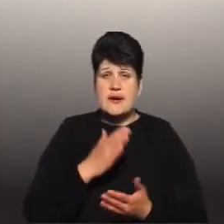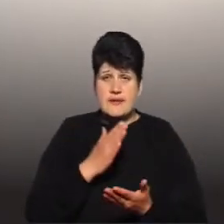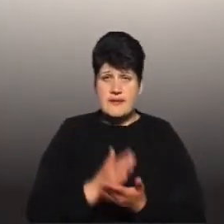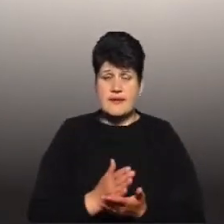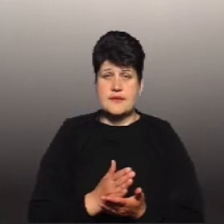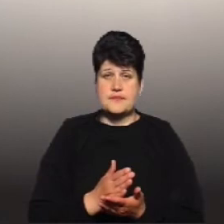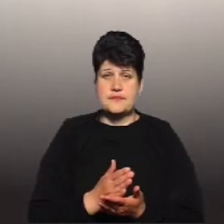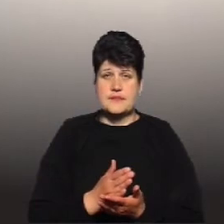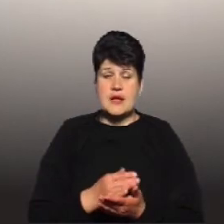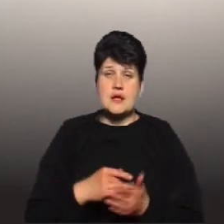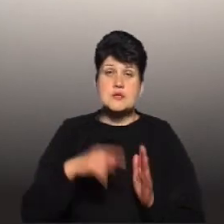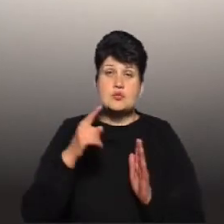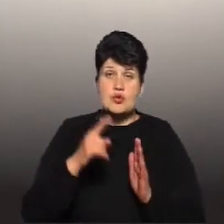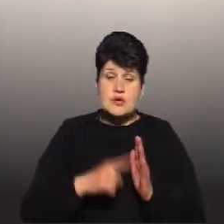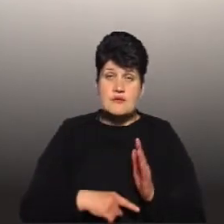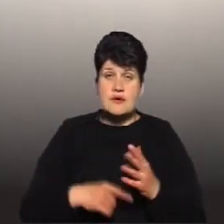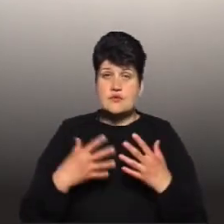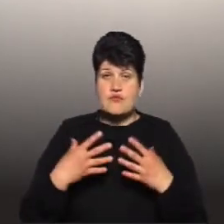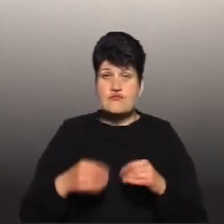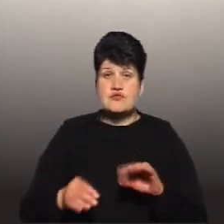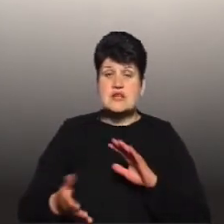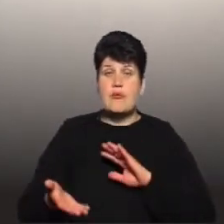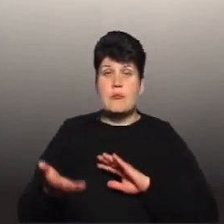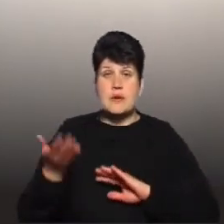сподіваюся, вже в минулому буде